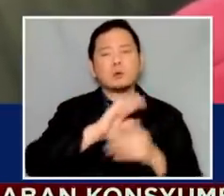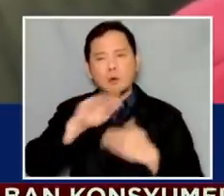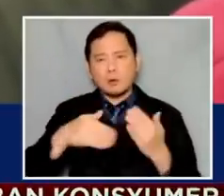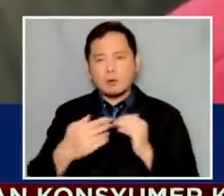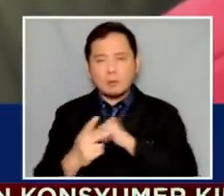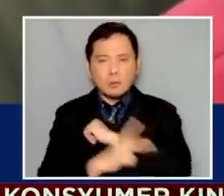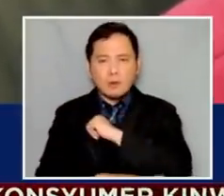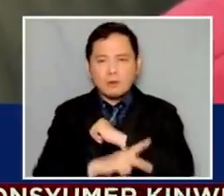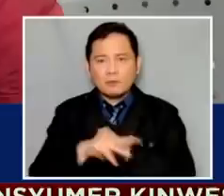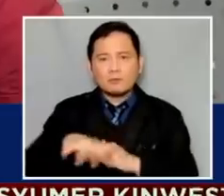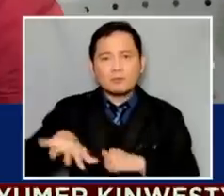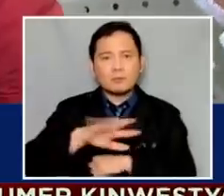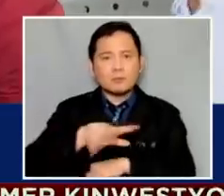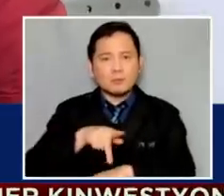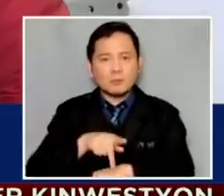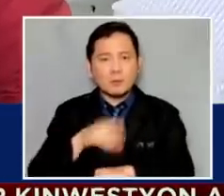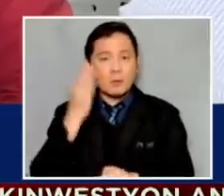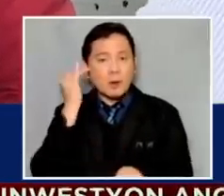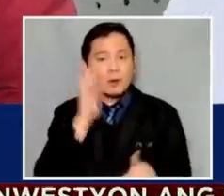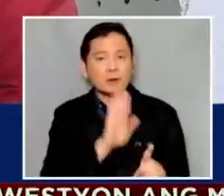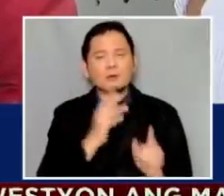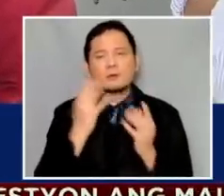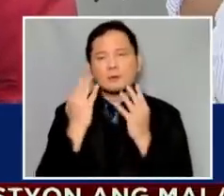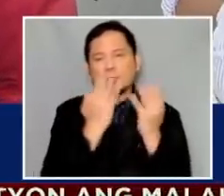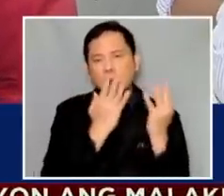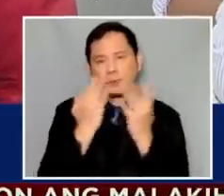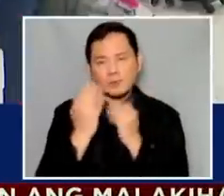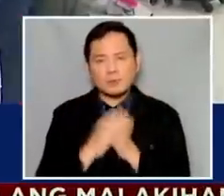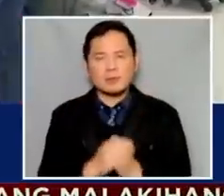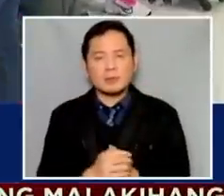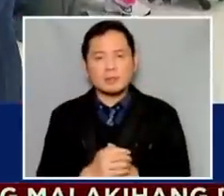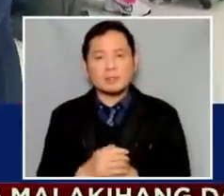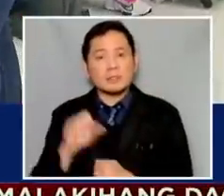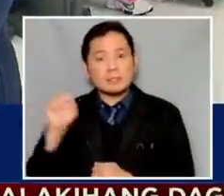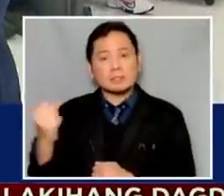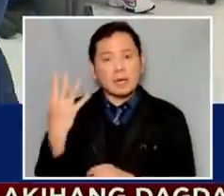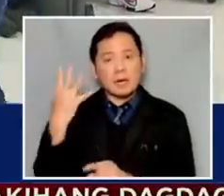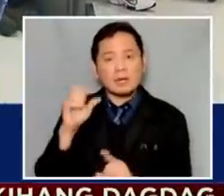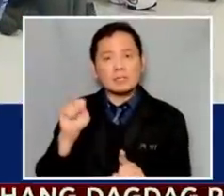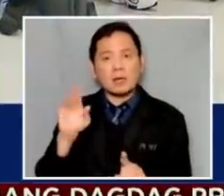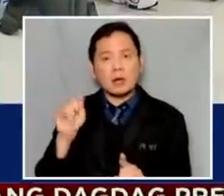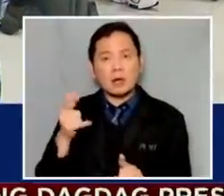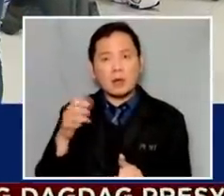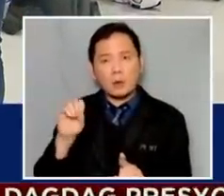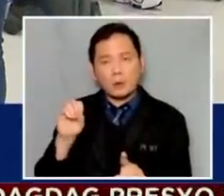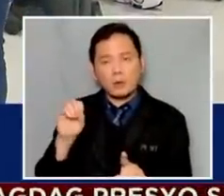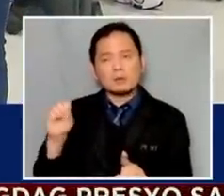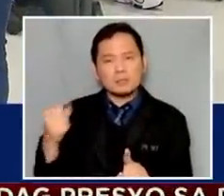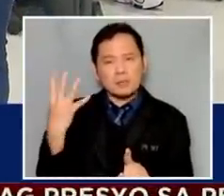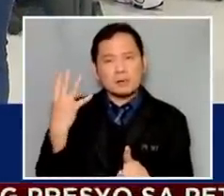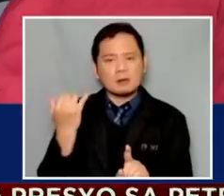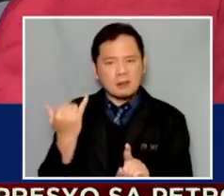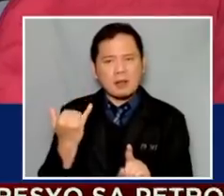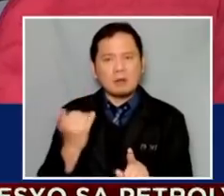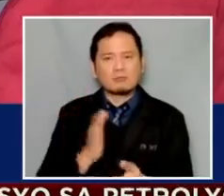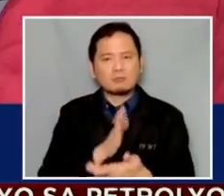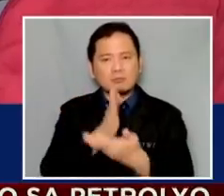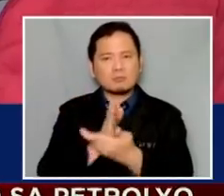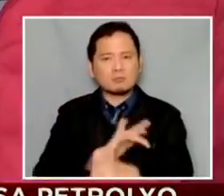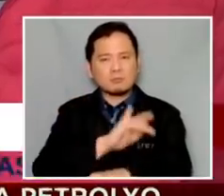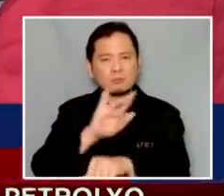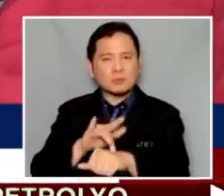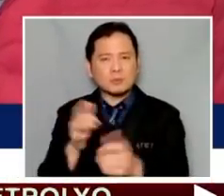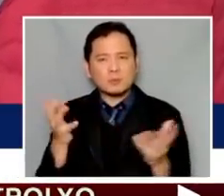bansa. Birthday niya ngayong araw at Siargao ang next target niya. Hassle-free naman po siya. Unlike